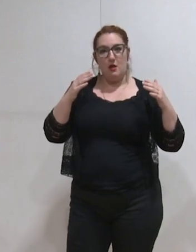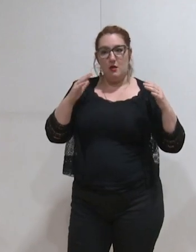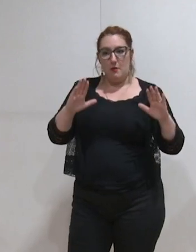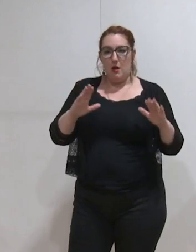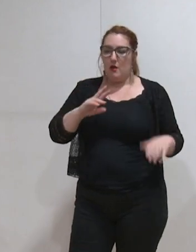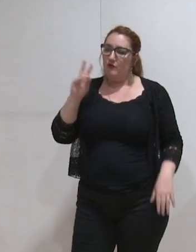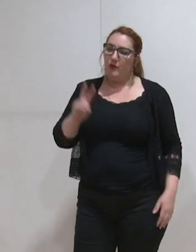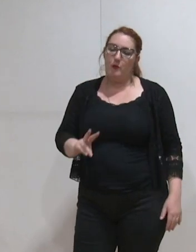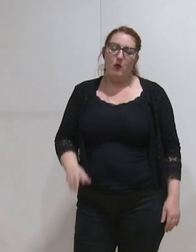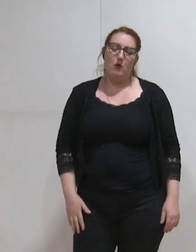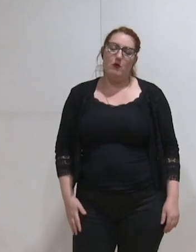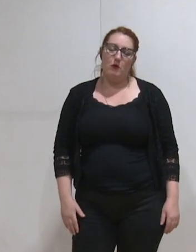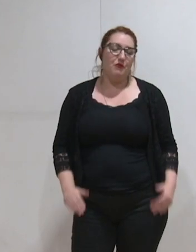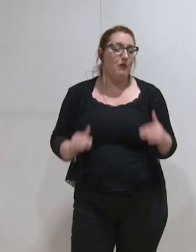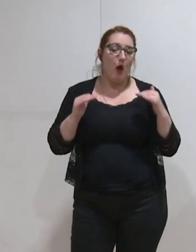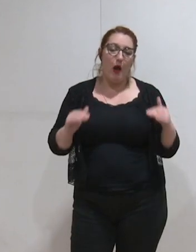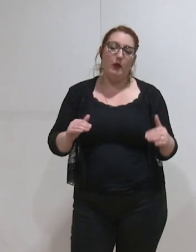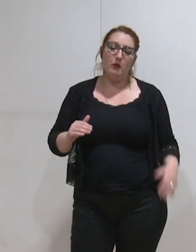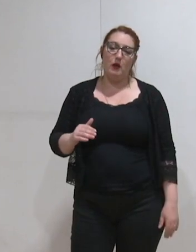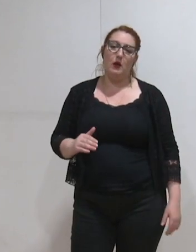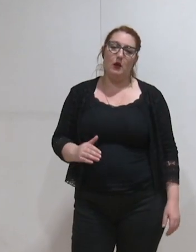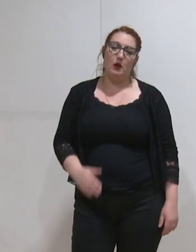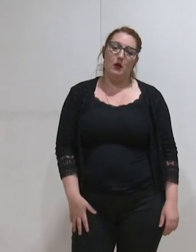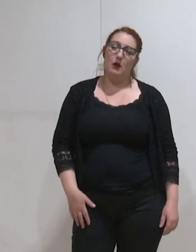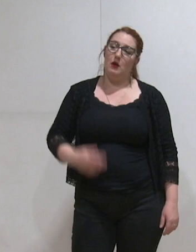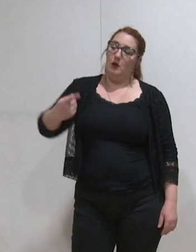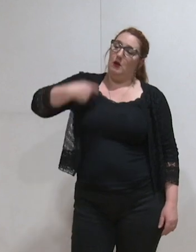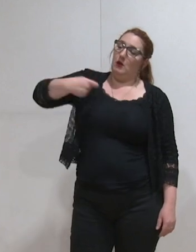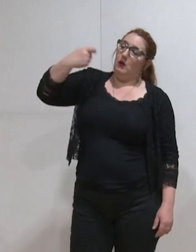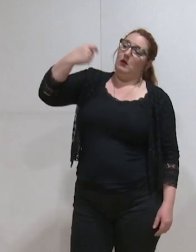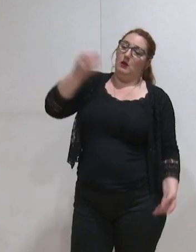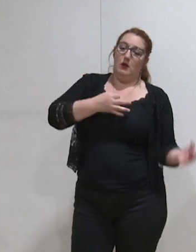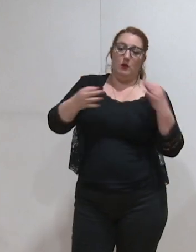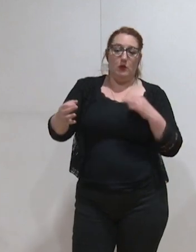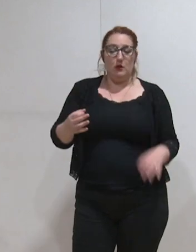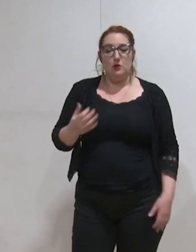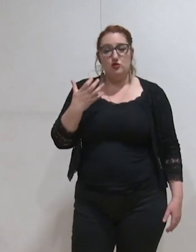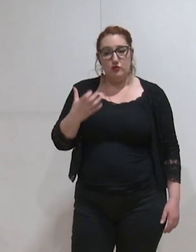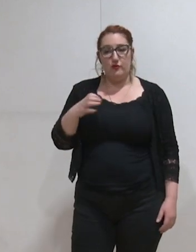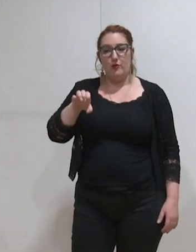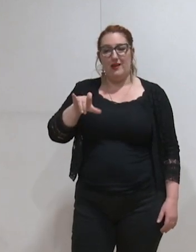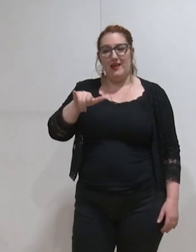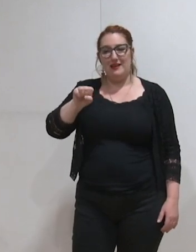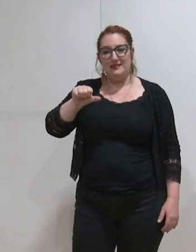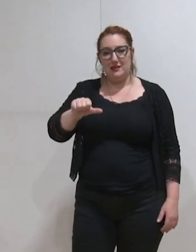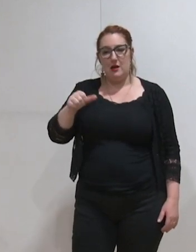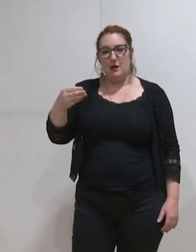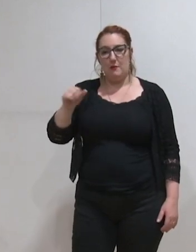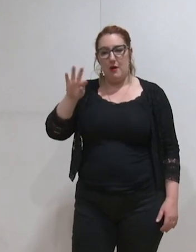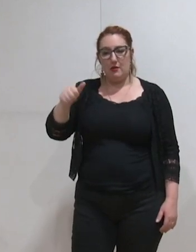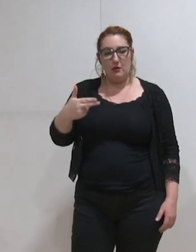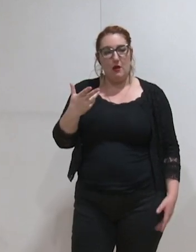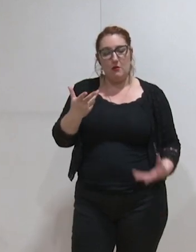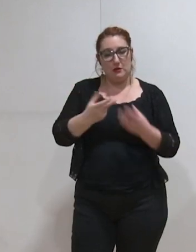permanentees et cette façon de mettre en cause le passé de manière insidieuse j'aimerais que les Martin précise ce que signifie ce comité de pilotage dont